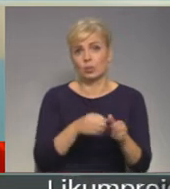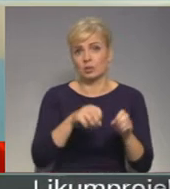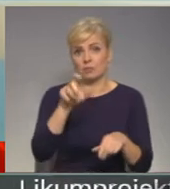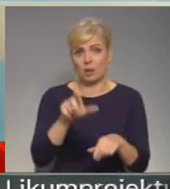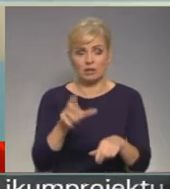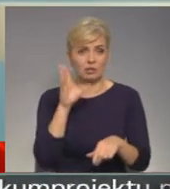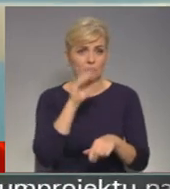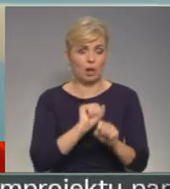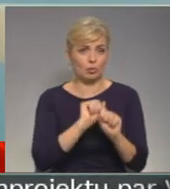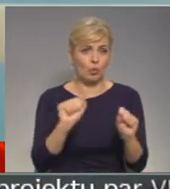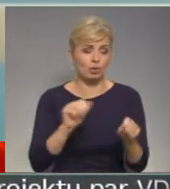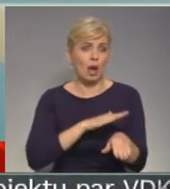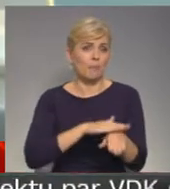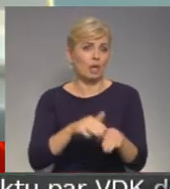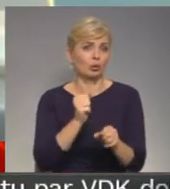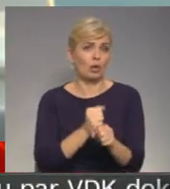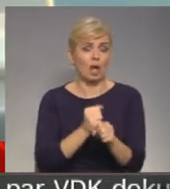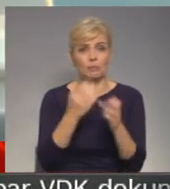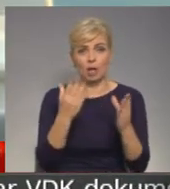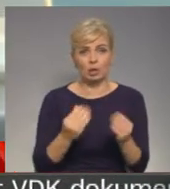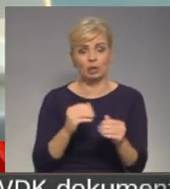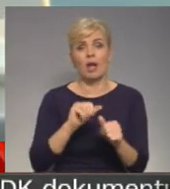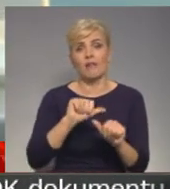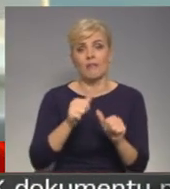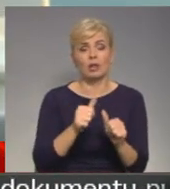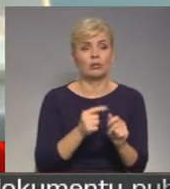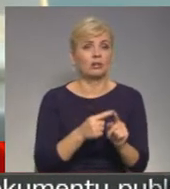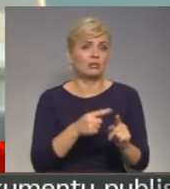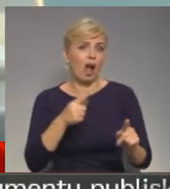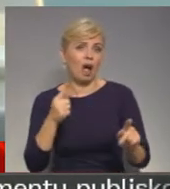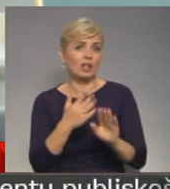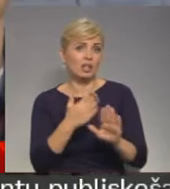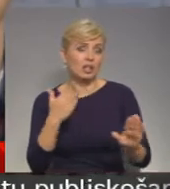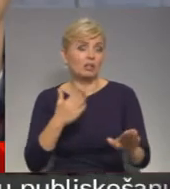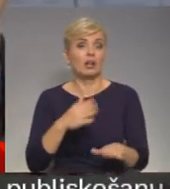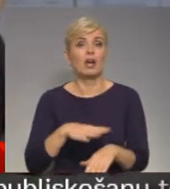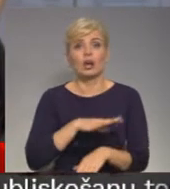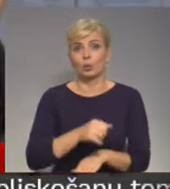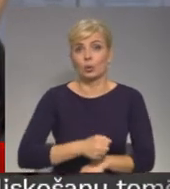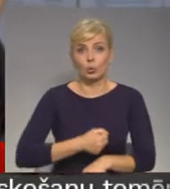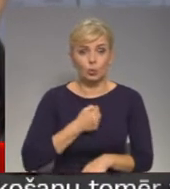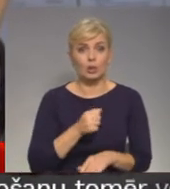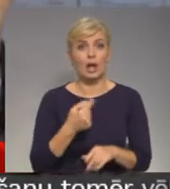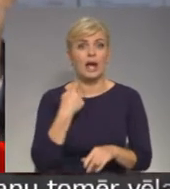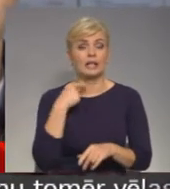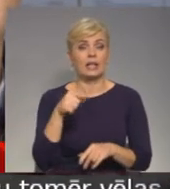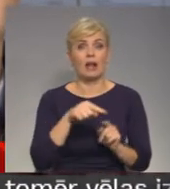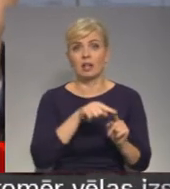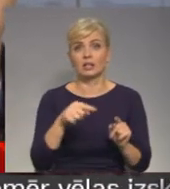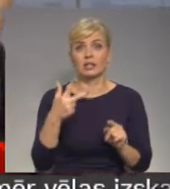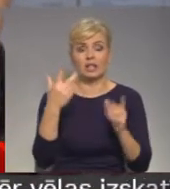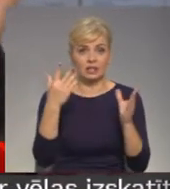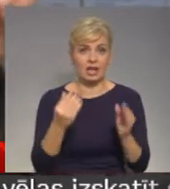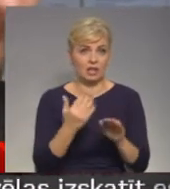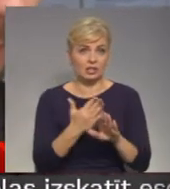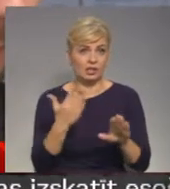spētu nodrošināt pilnu darba dienu, līdz ar to veidojas garas rindas. Vispār jau grūti. Ja Rīgā līdz 3 dienas